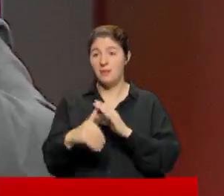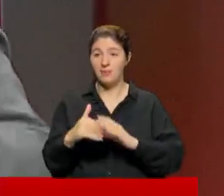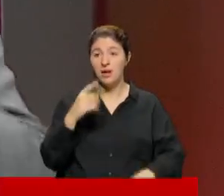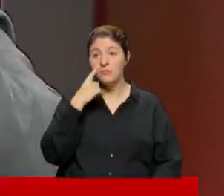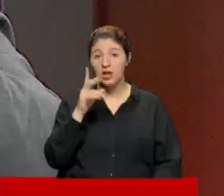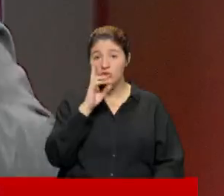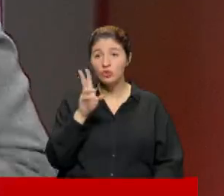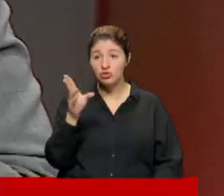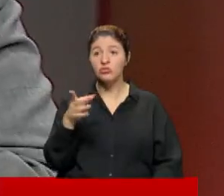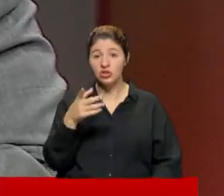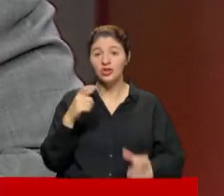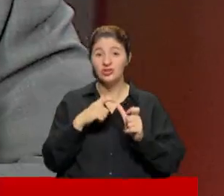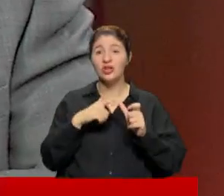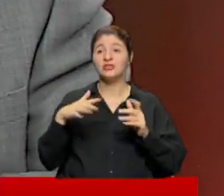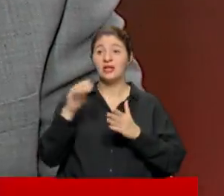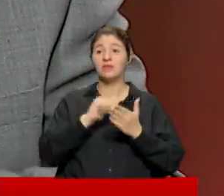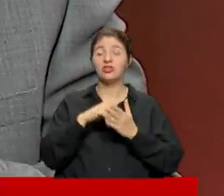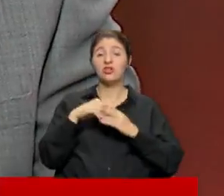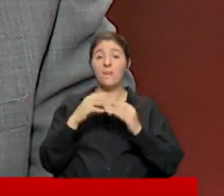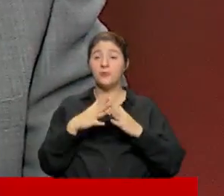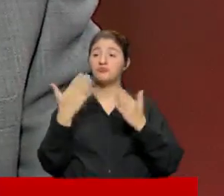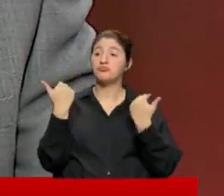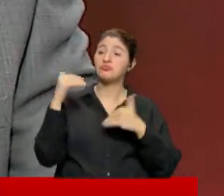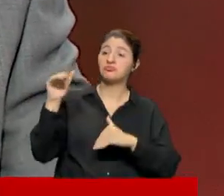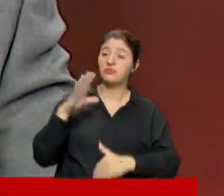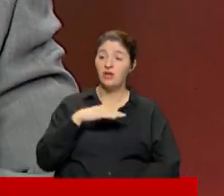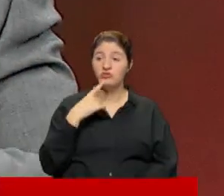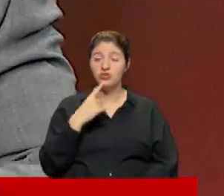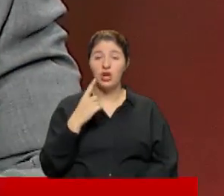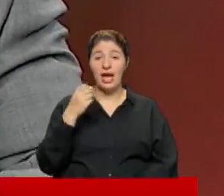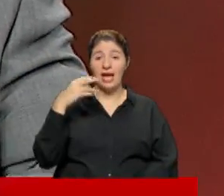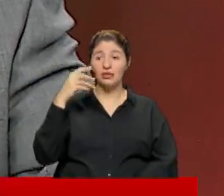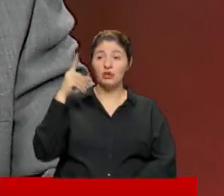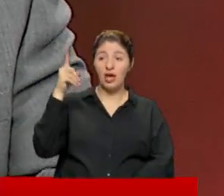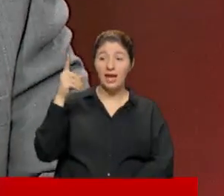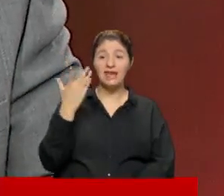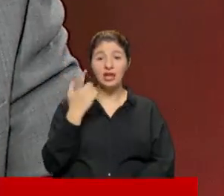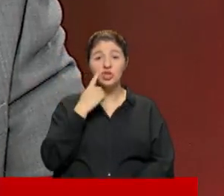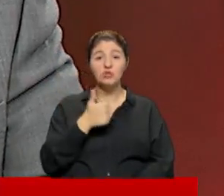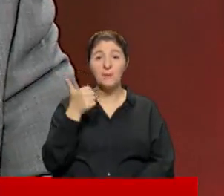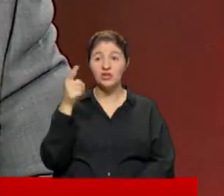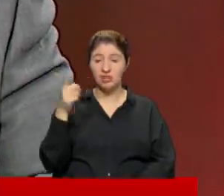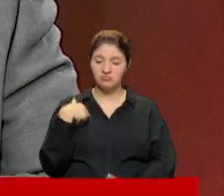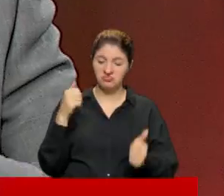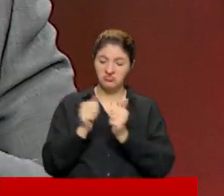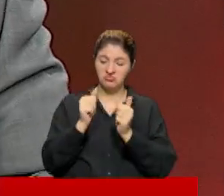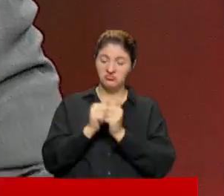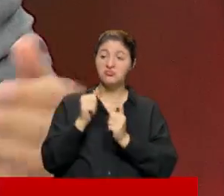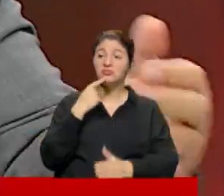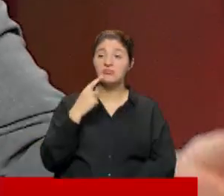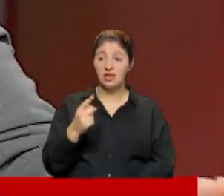bak gördünüz mü sosyal medyada büyük destek var diyorlar Eğer Recep Tayyip Erdoğan'a Cumhurbaşkanımızın yanındayız